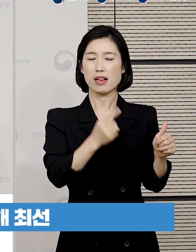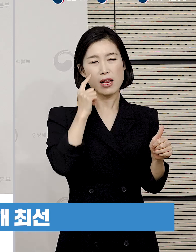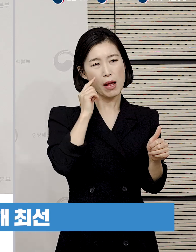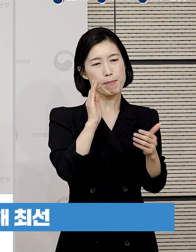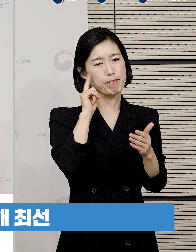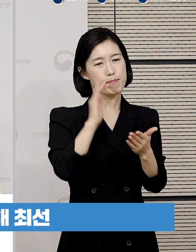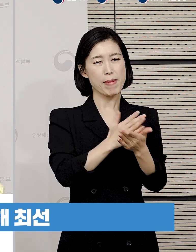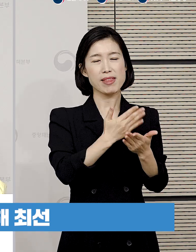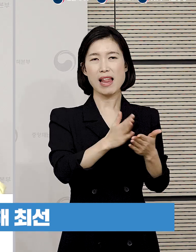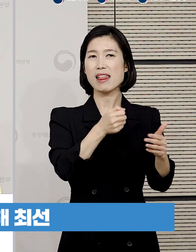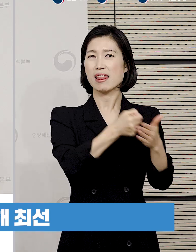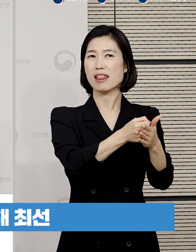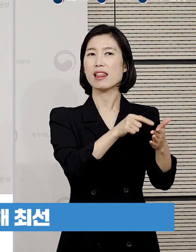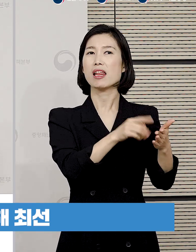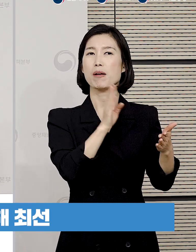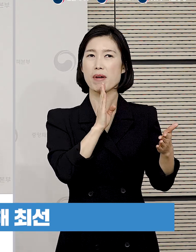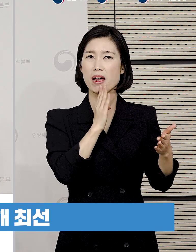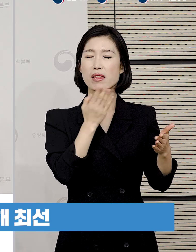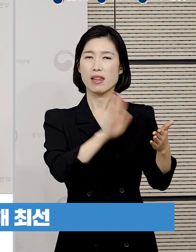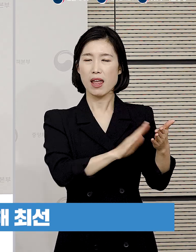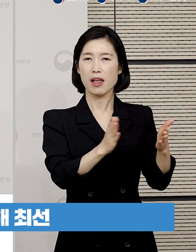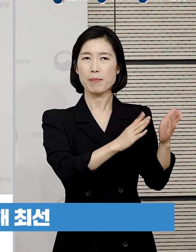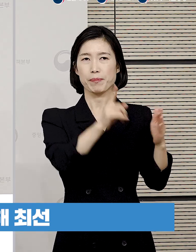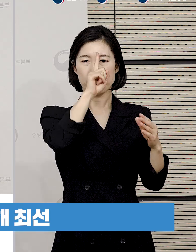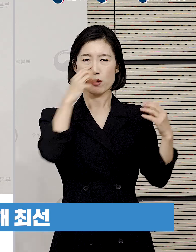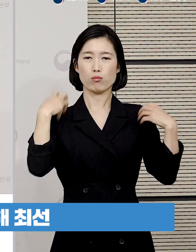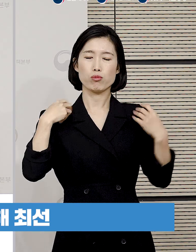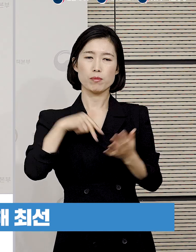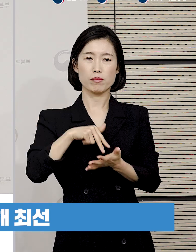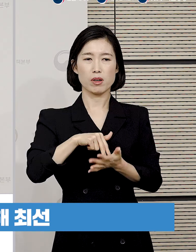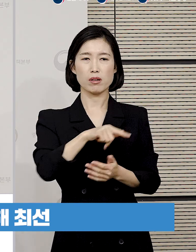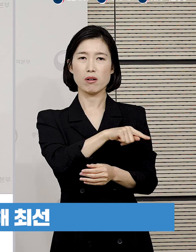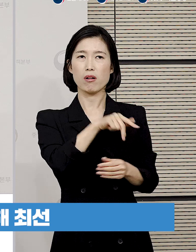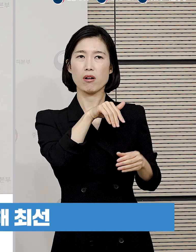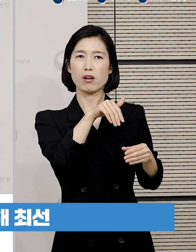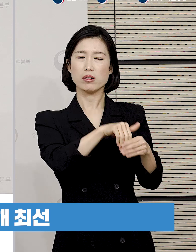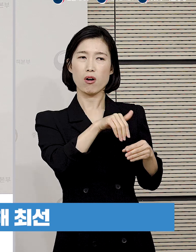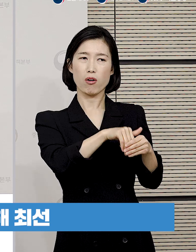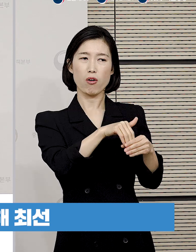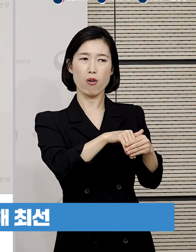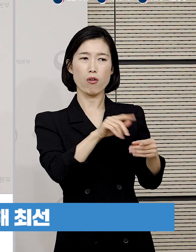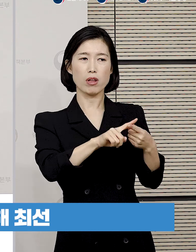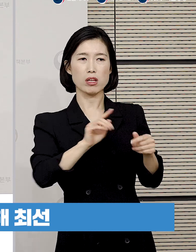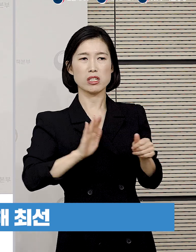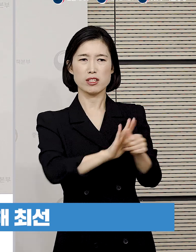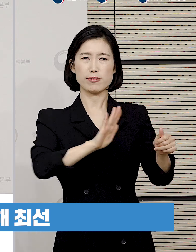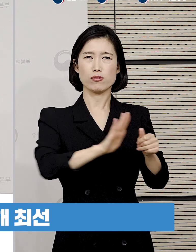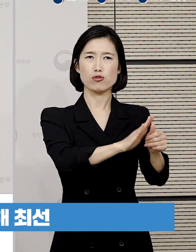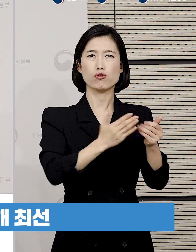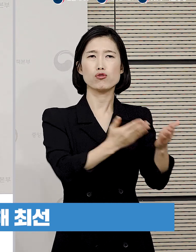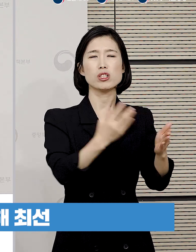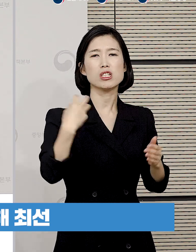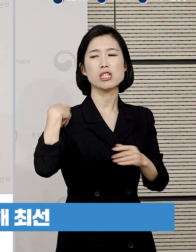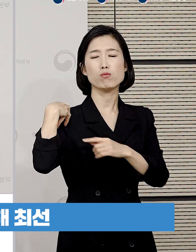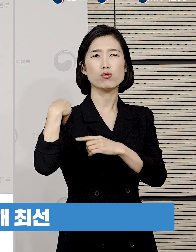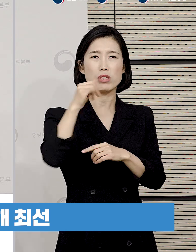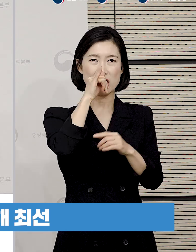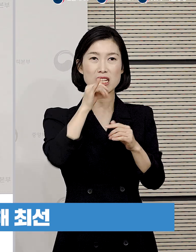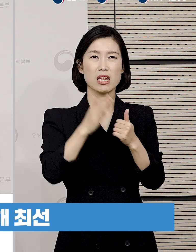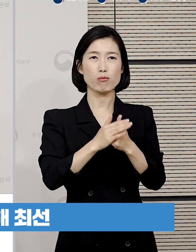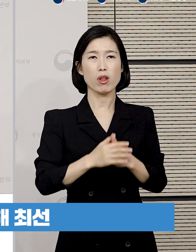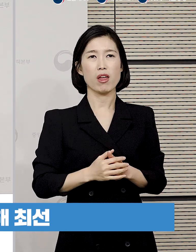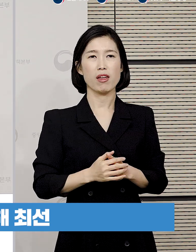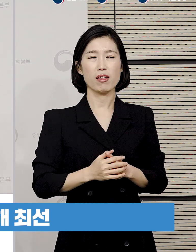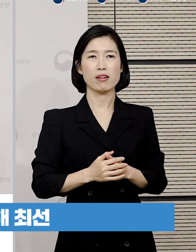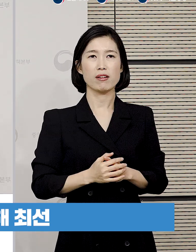그 판단이기는 합니다만, 정부가 선거 사무를 적극 지원할 그런 그